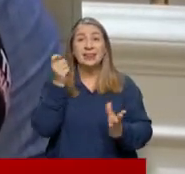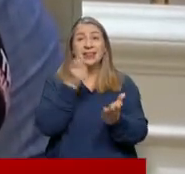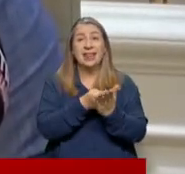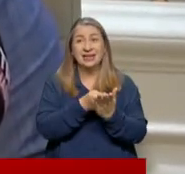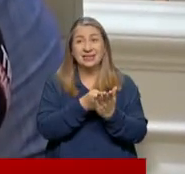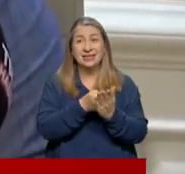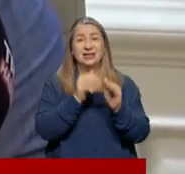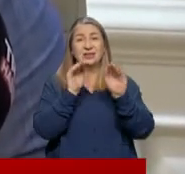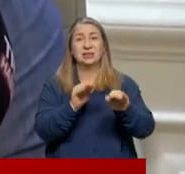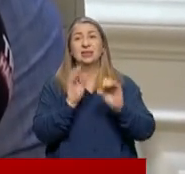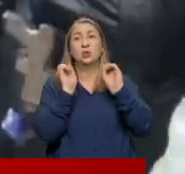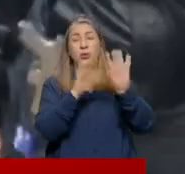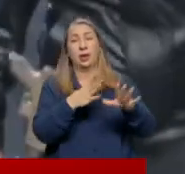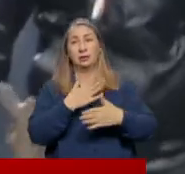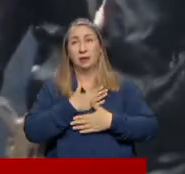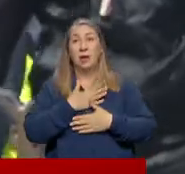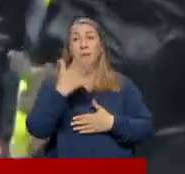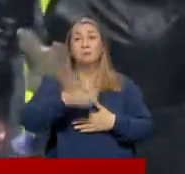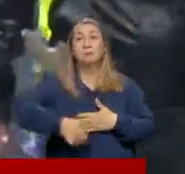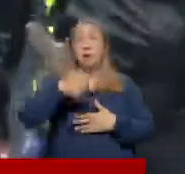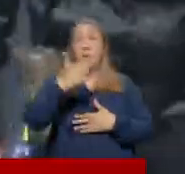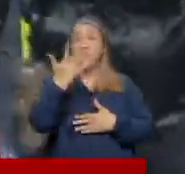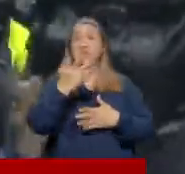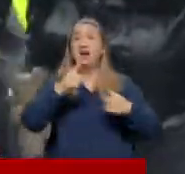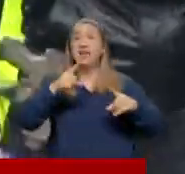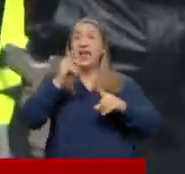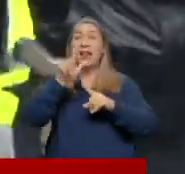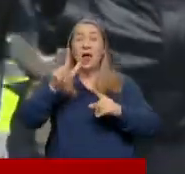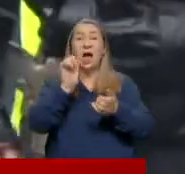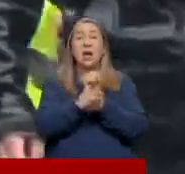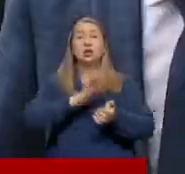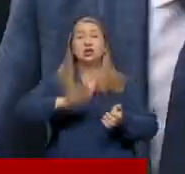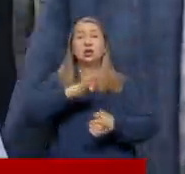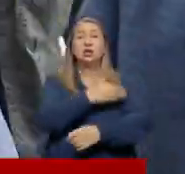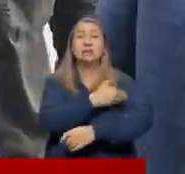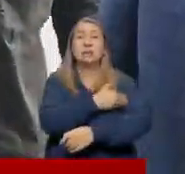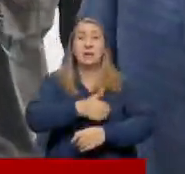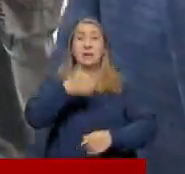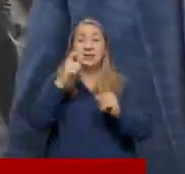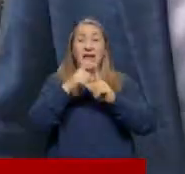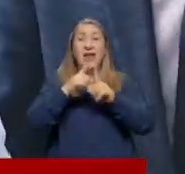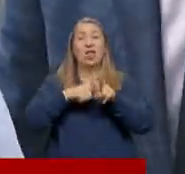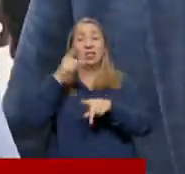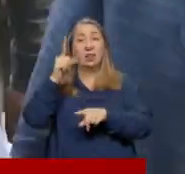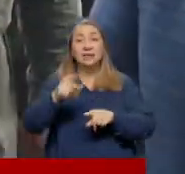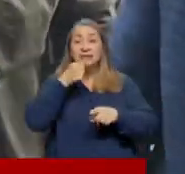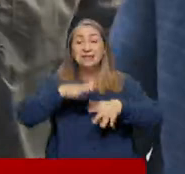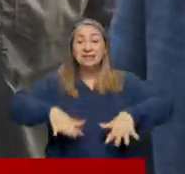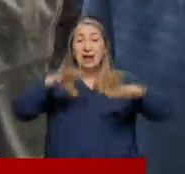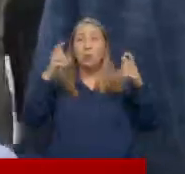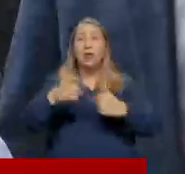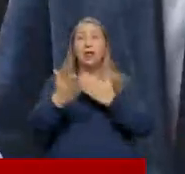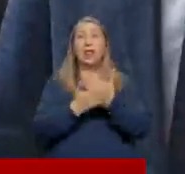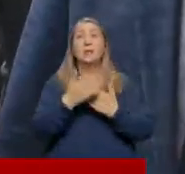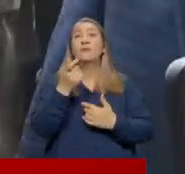ki destek gönderdik 5 bakan beş ayrı izleyici Aile ve Sosyal Hizmetler Bakanı Derya Yanık sel bölgesinde